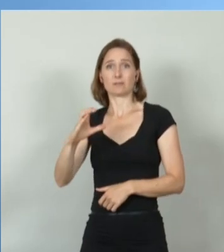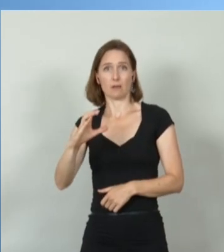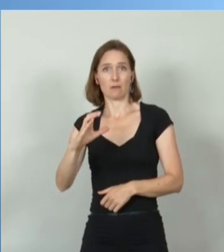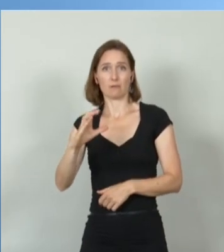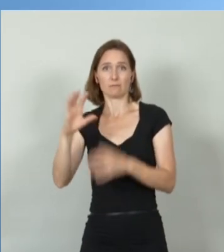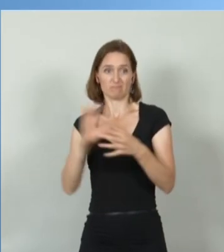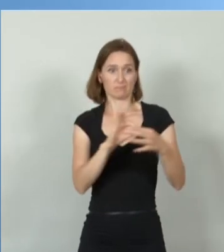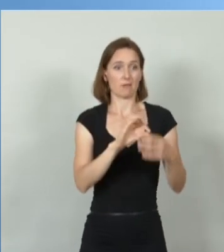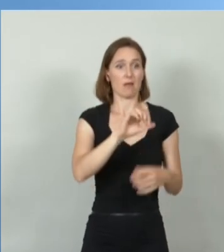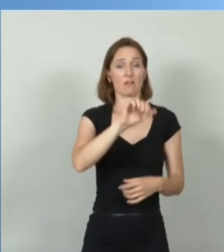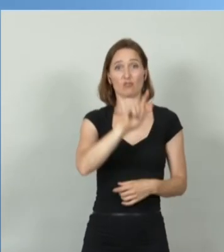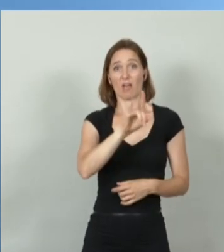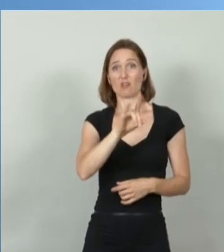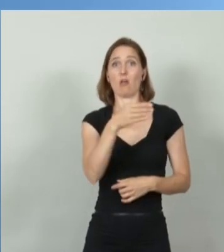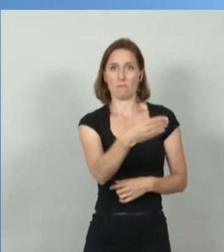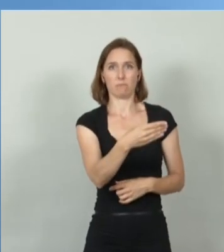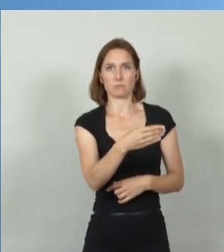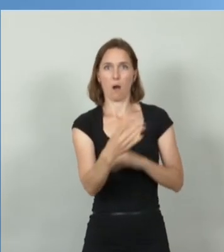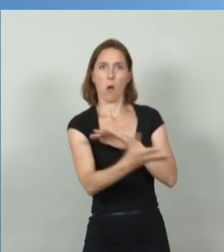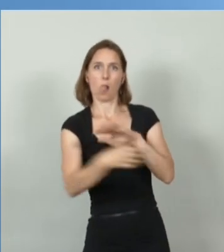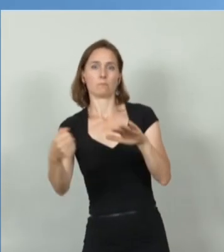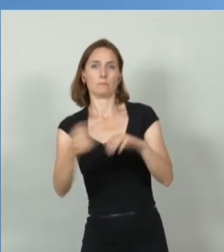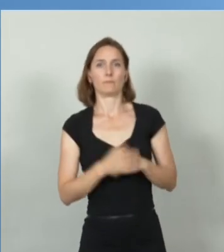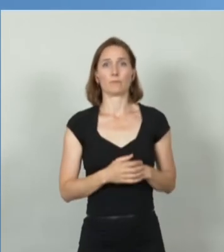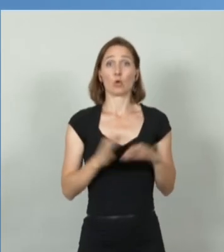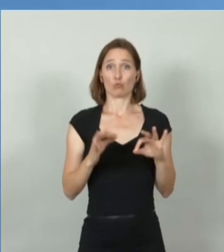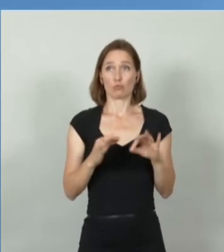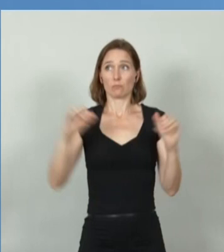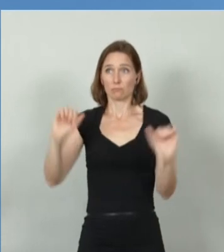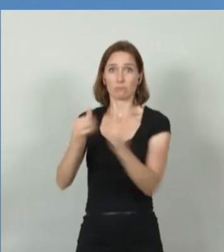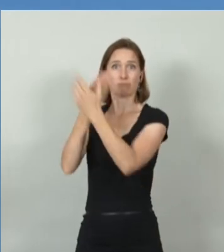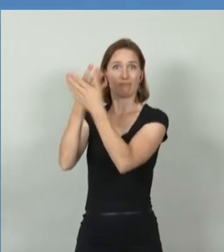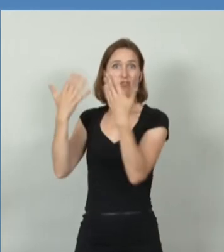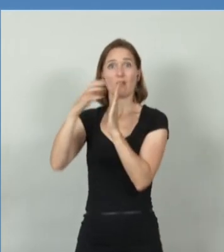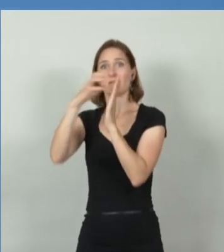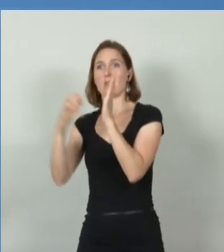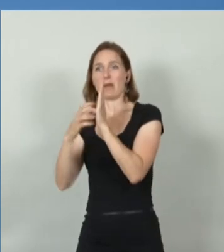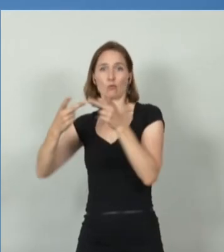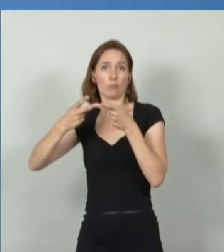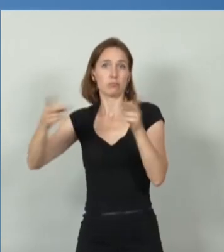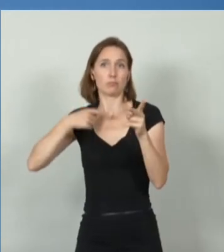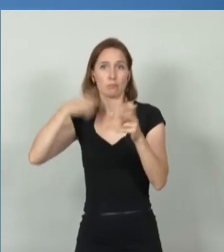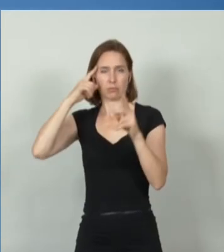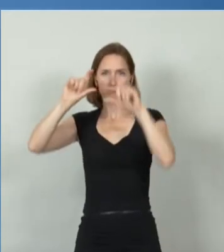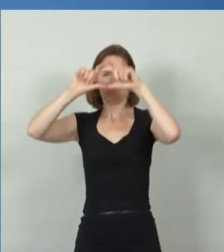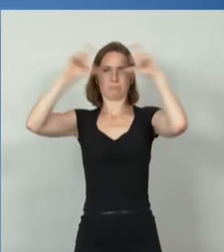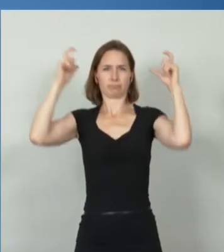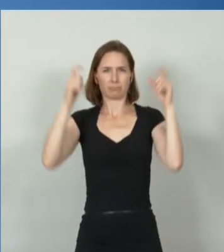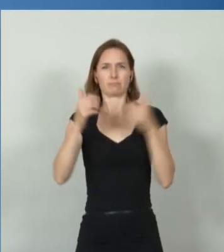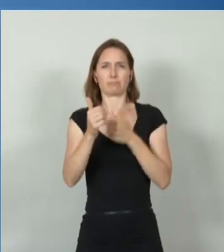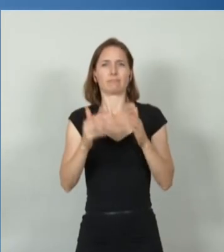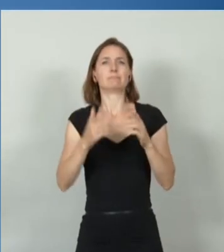GHM dans cette procédure la métropole a émine délibération pour se constituer partie civile le 7 avril dernier